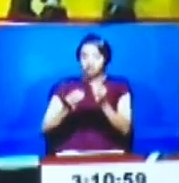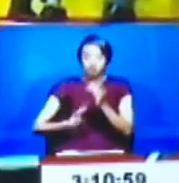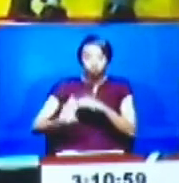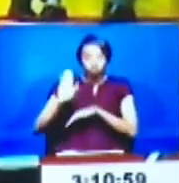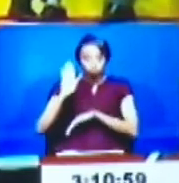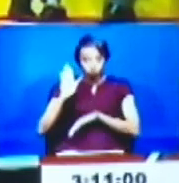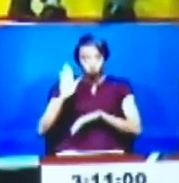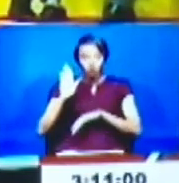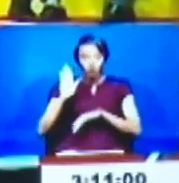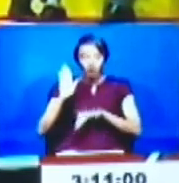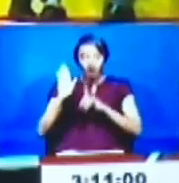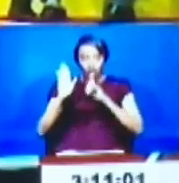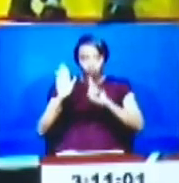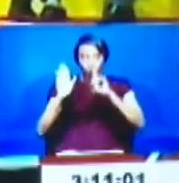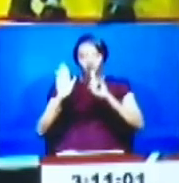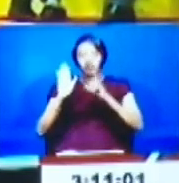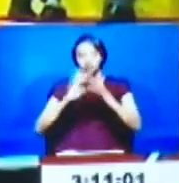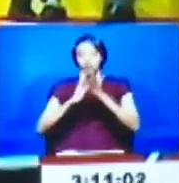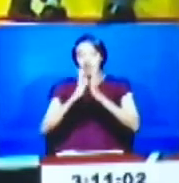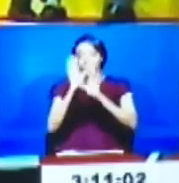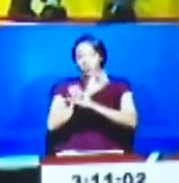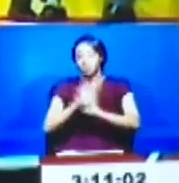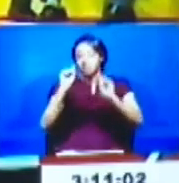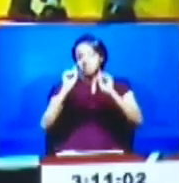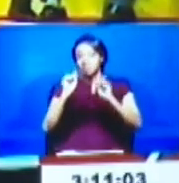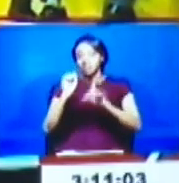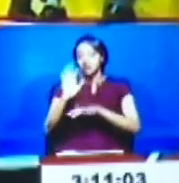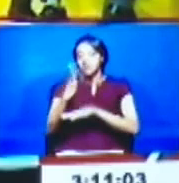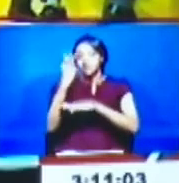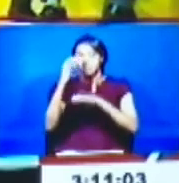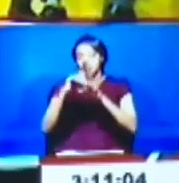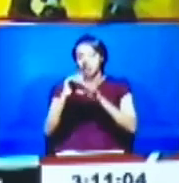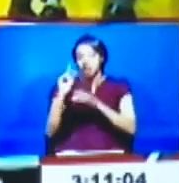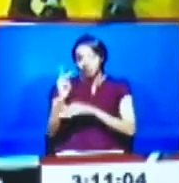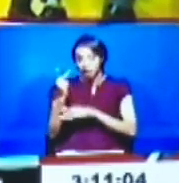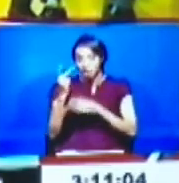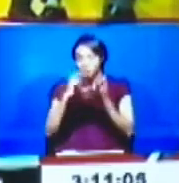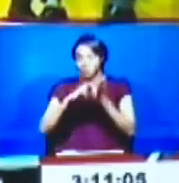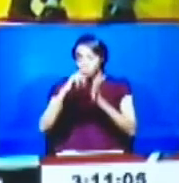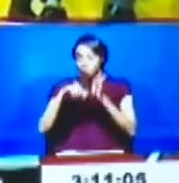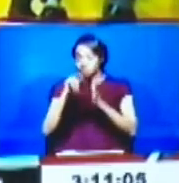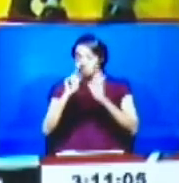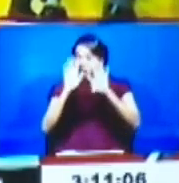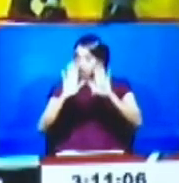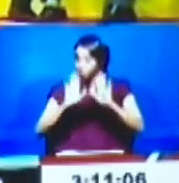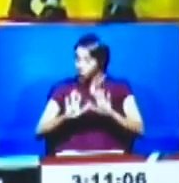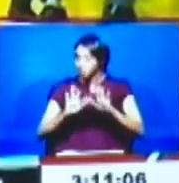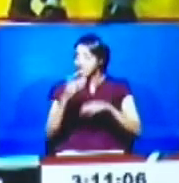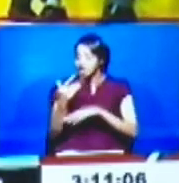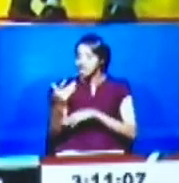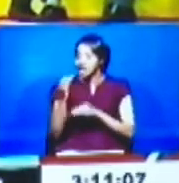chintu kino kyali mu ne advantages obe migaso Uhuru Kenyatta jiyandifunyemu